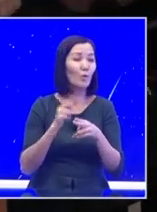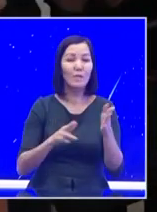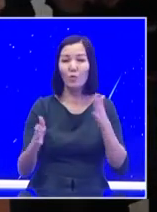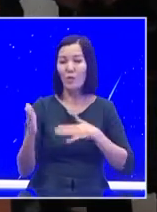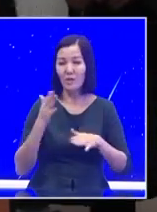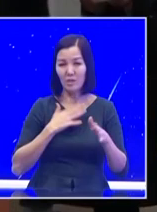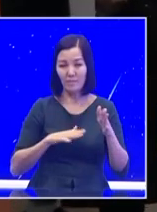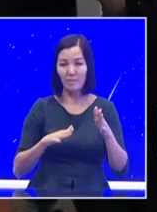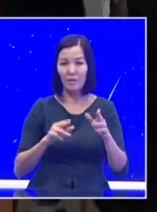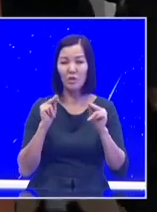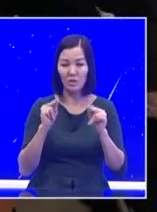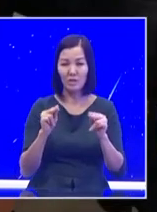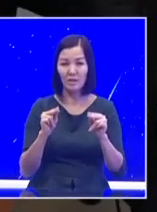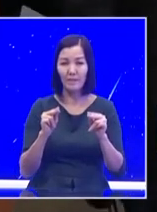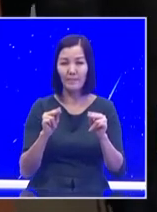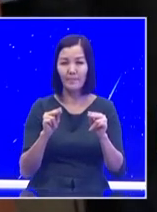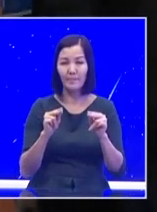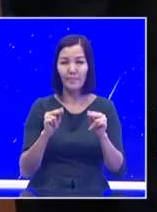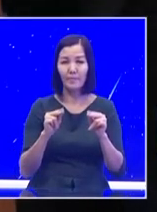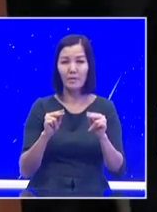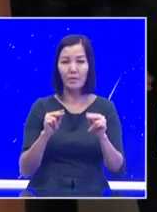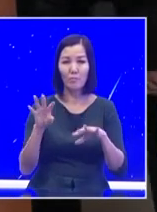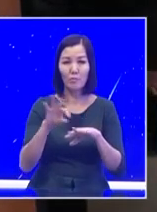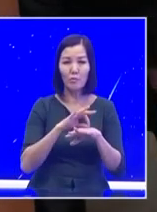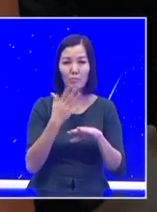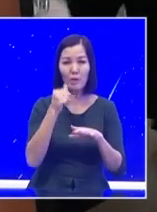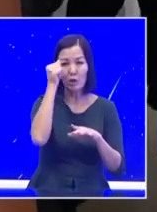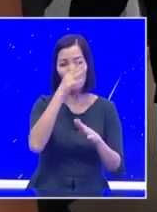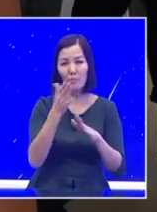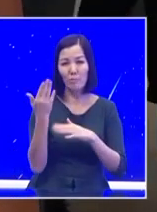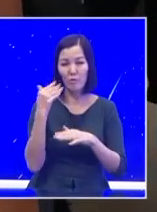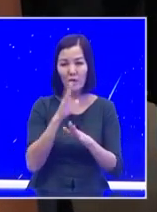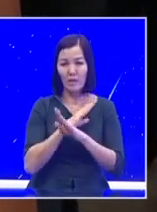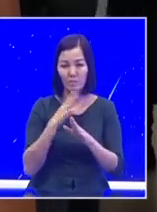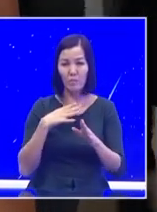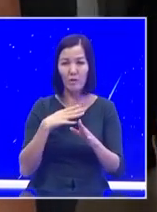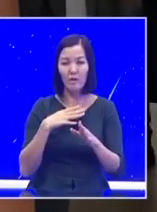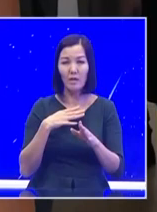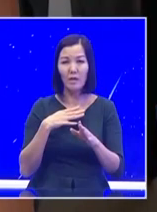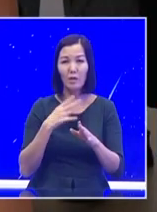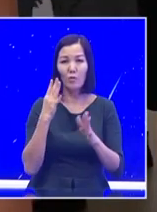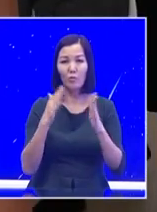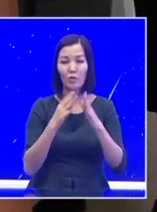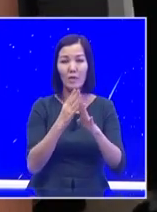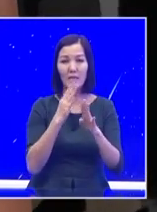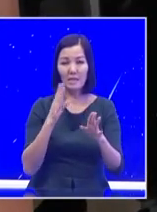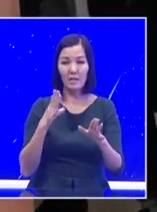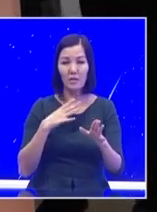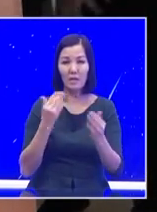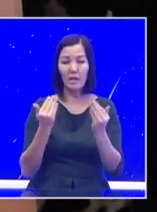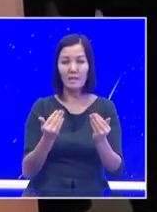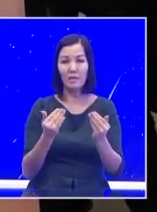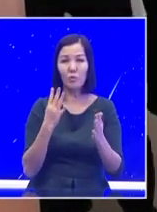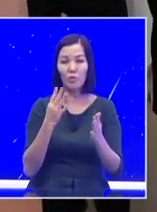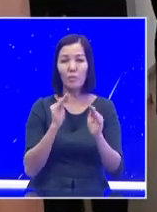Шынымды айтсам, қуаныштан қатты толқып тұрмын. Күйеуім осыдан 5 жыл бұрын қайтыс болған. Содан бері үй кезегінде тұрған едім. Қазір